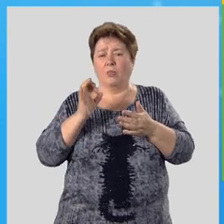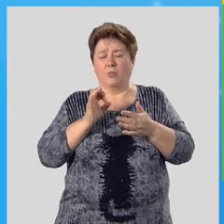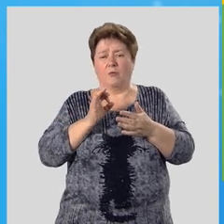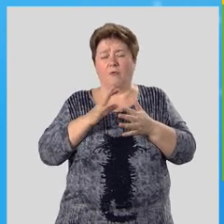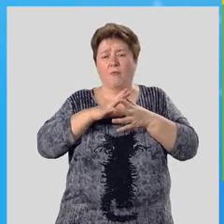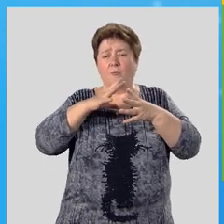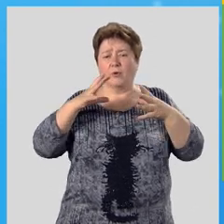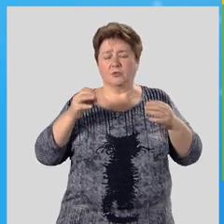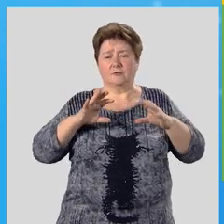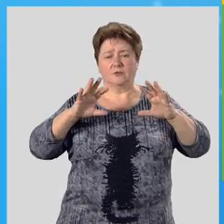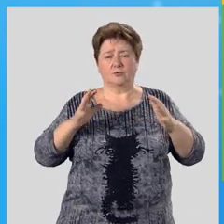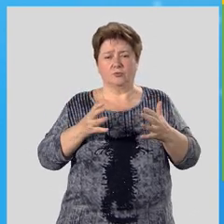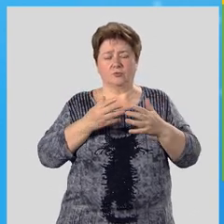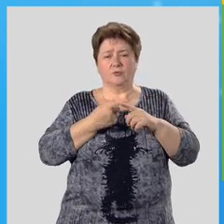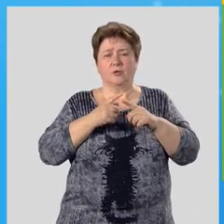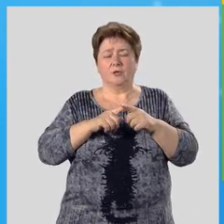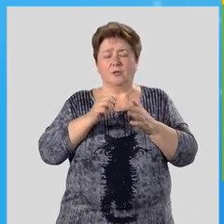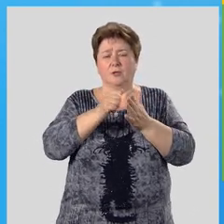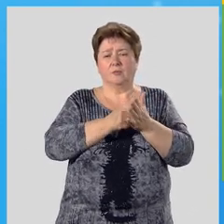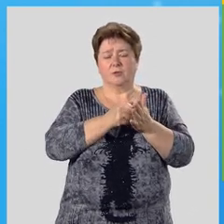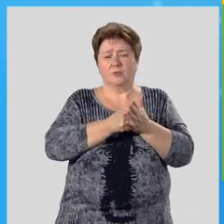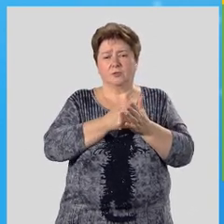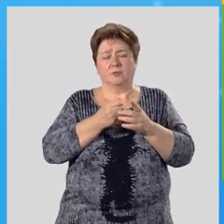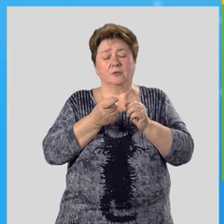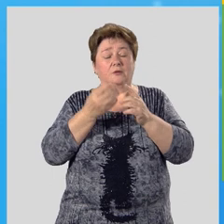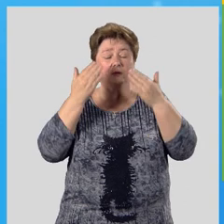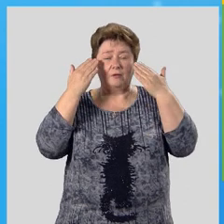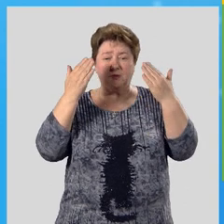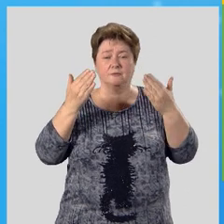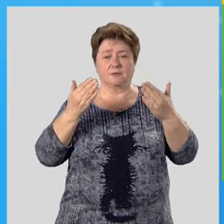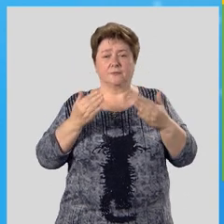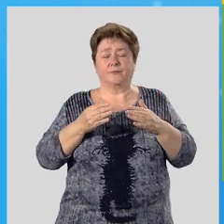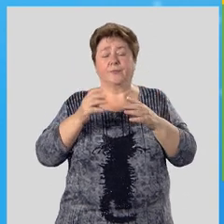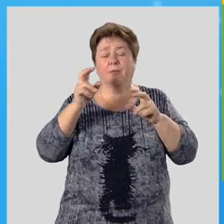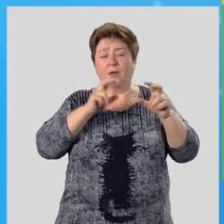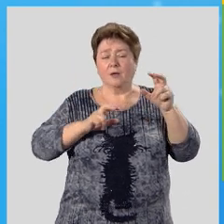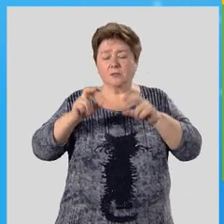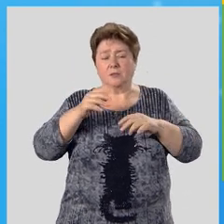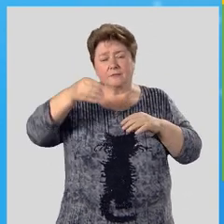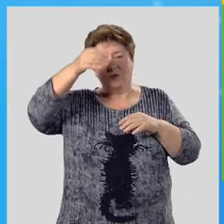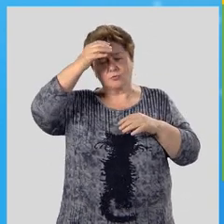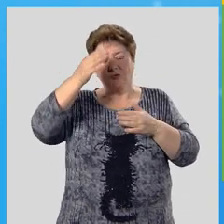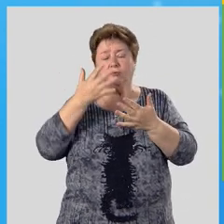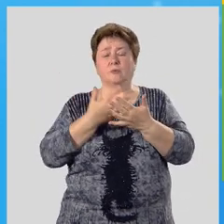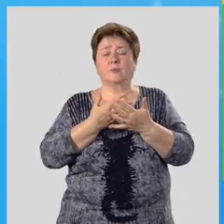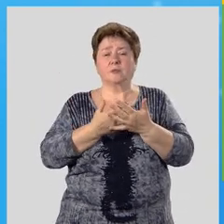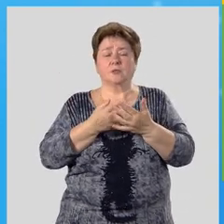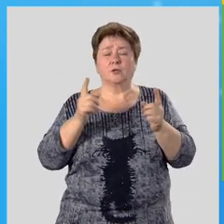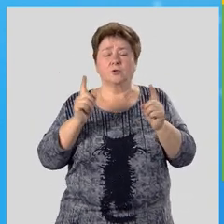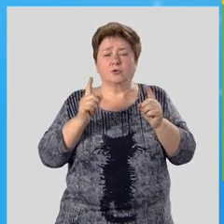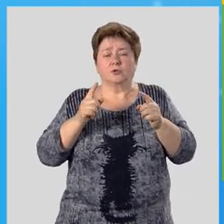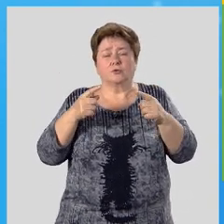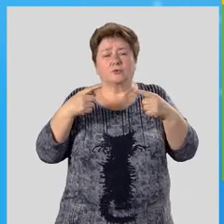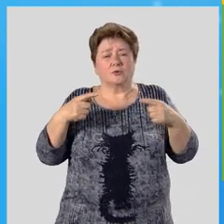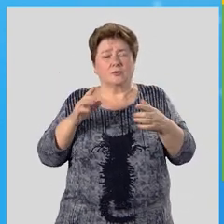в большинстве случаев эти причины неизвестны. Исследования ученых показали, что